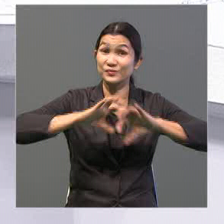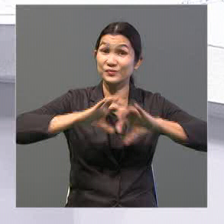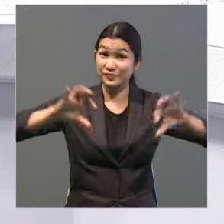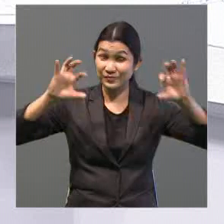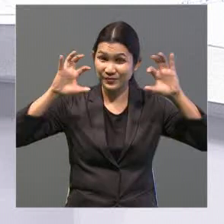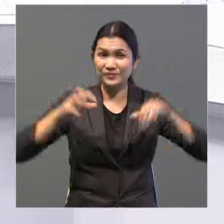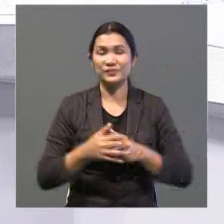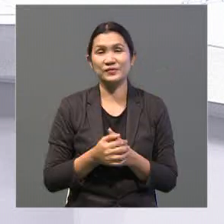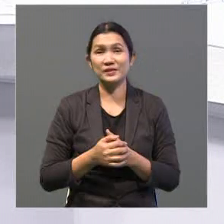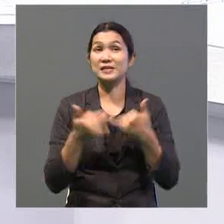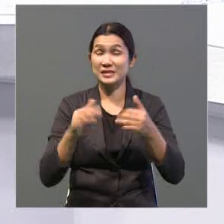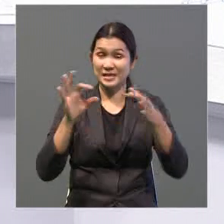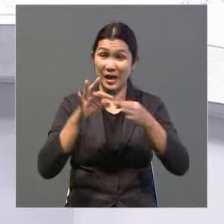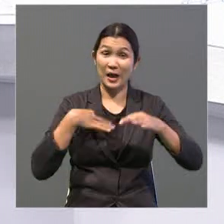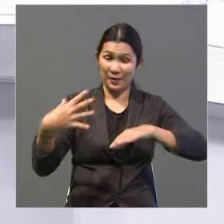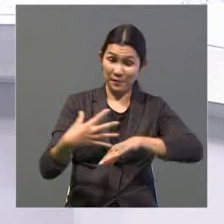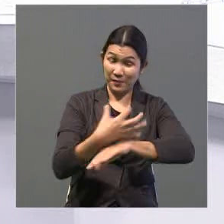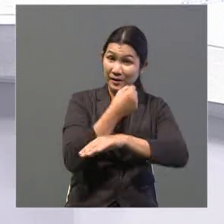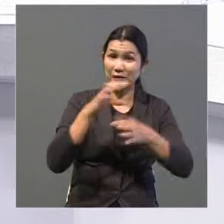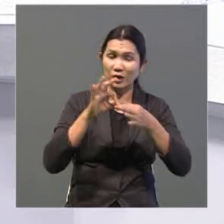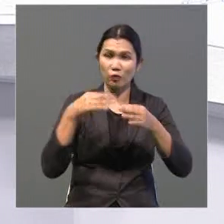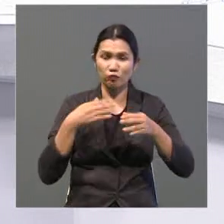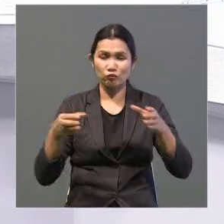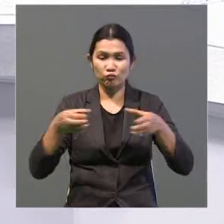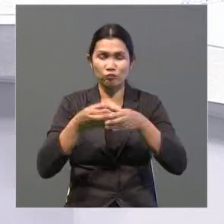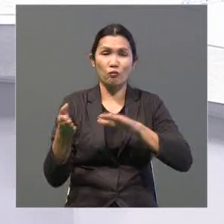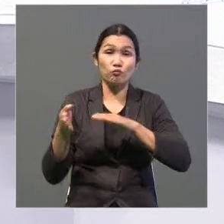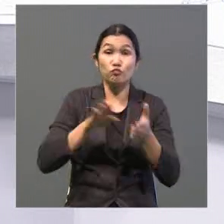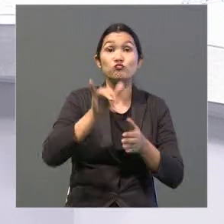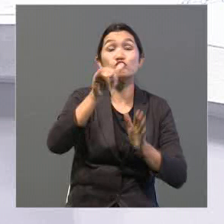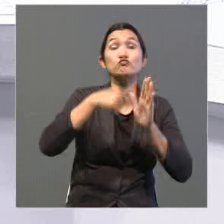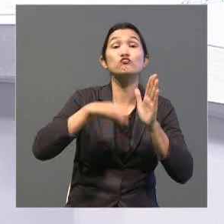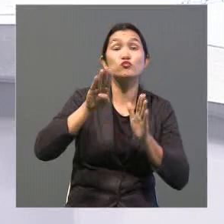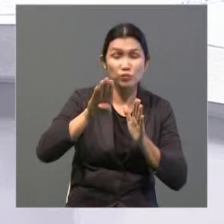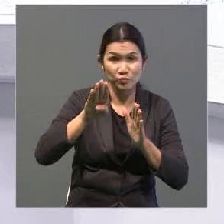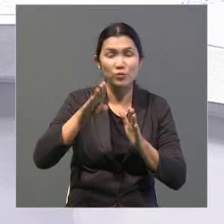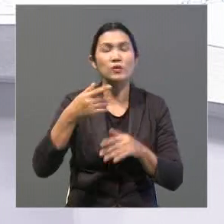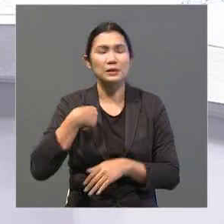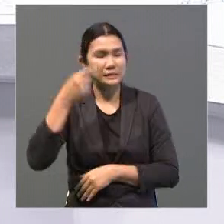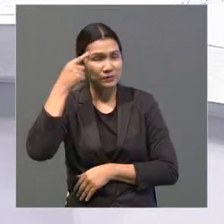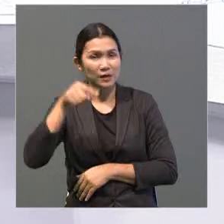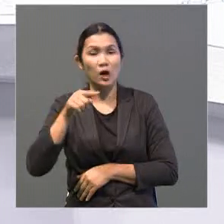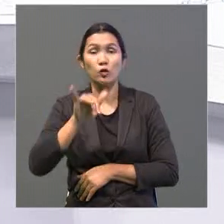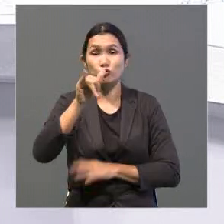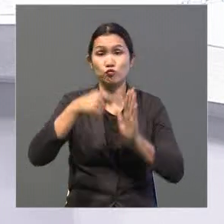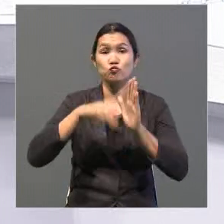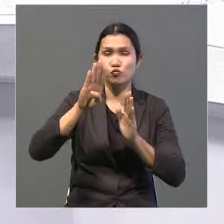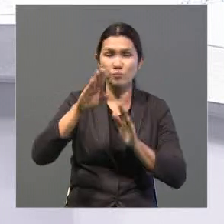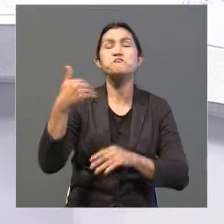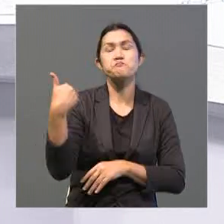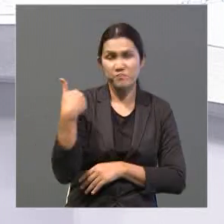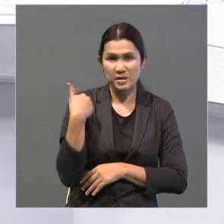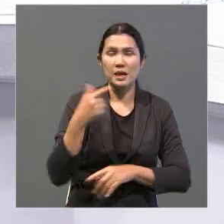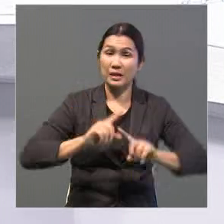ค่ะยังอยู่ที่ประเด็นทางการเมืองโดยเฉพาะเรื่องของการยุบสภานะคะรัฐมนตรีประจำสำนักนายกรัฐมนตรีก็เชื่อว่าการยุบสภาเนี่ยจะมีอย่าง